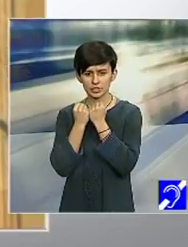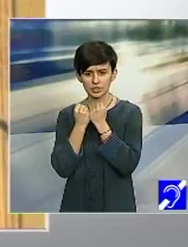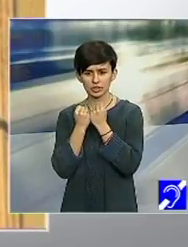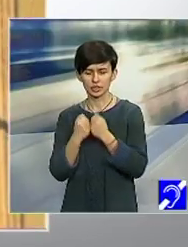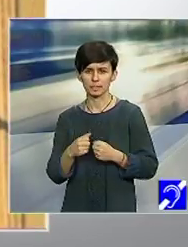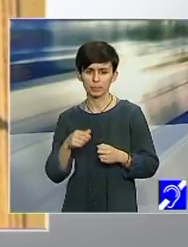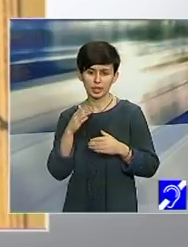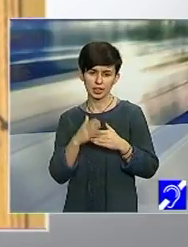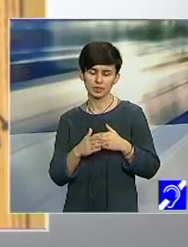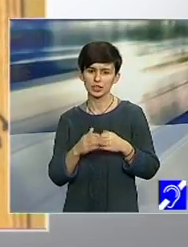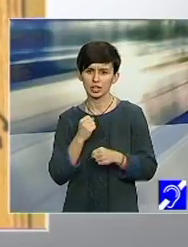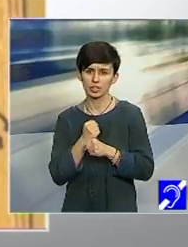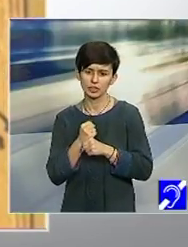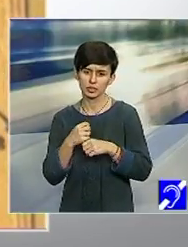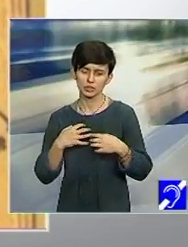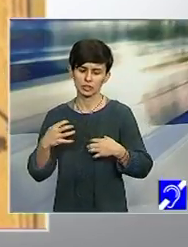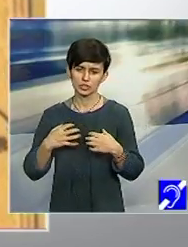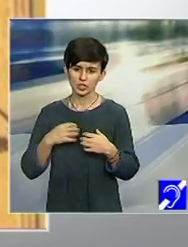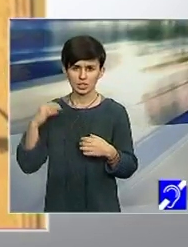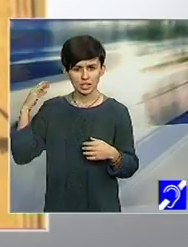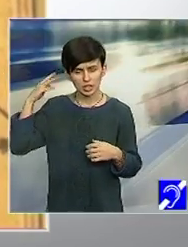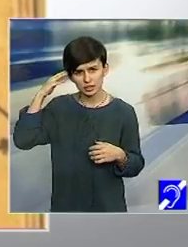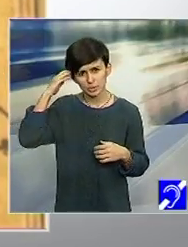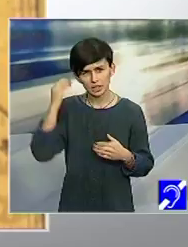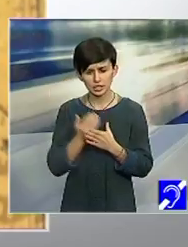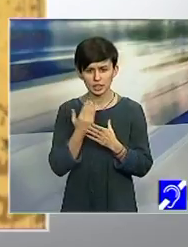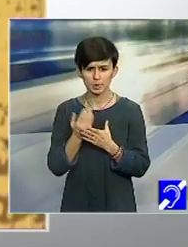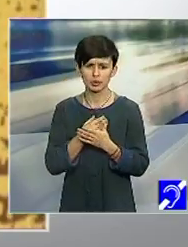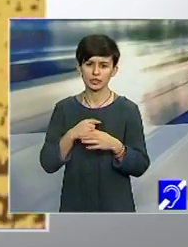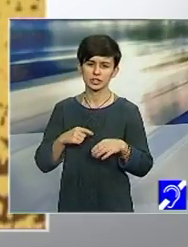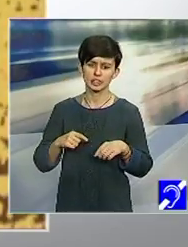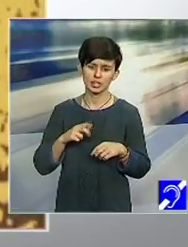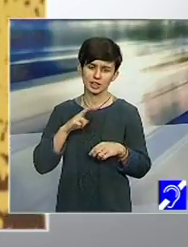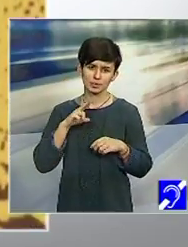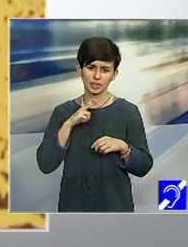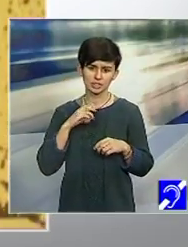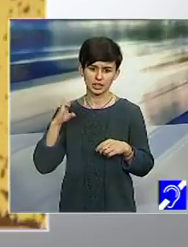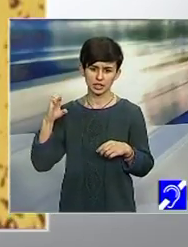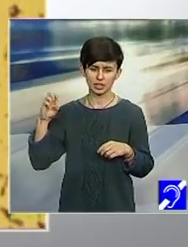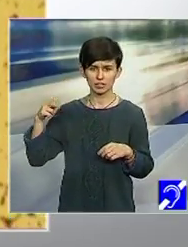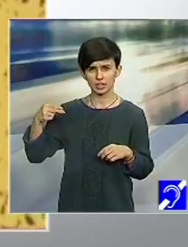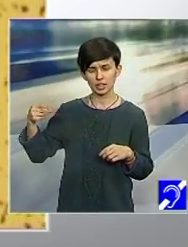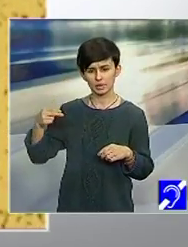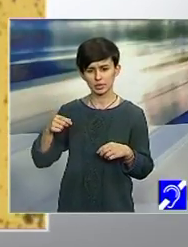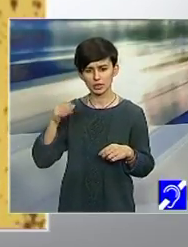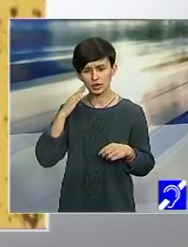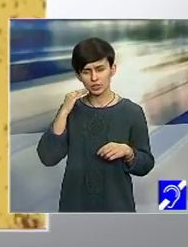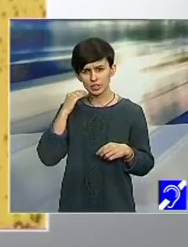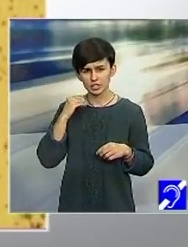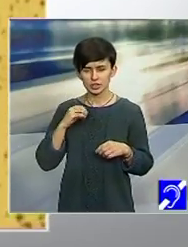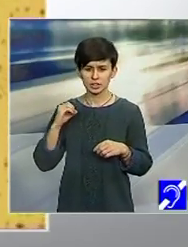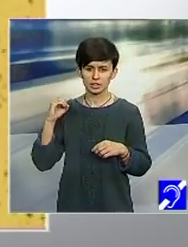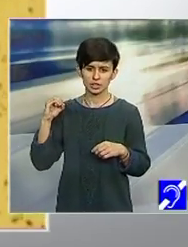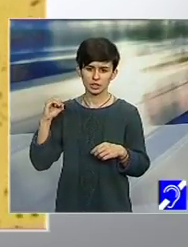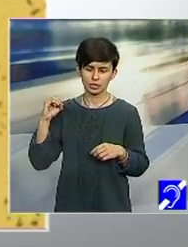au interpretat o scenetă inspirată din tragica poveste a Evei Haiman, o fetiță din Oradea de vârsta lor care a pierit